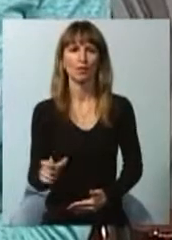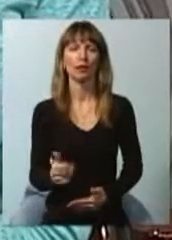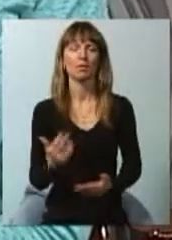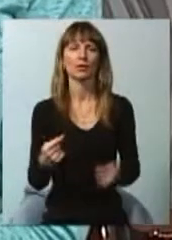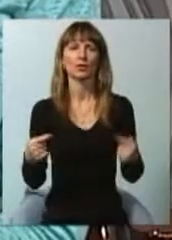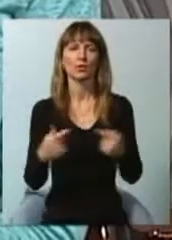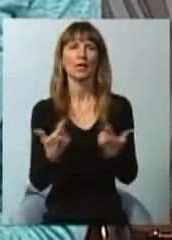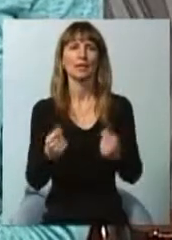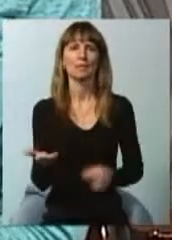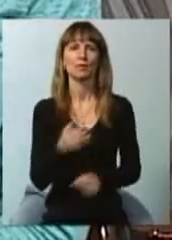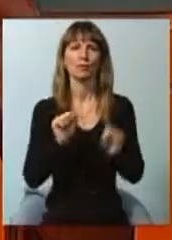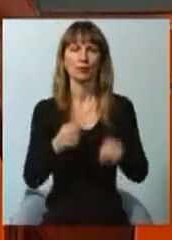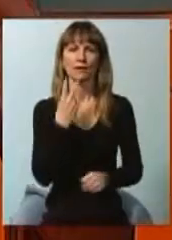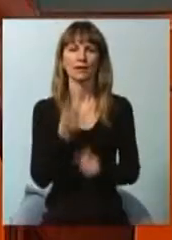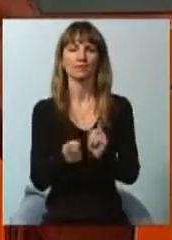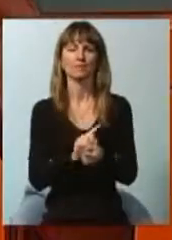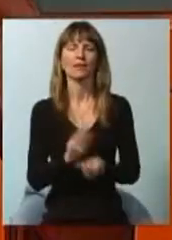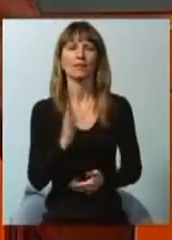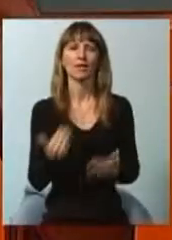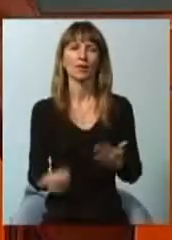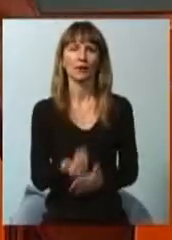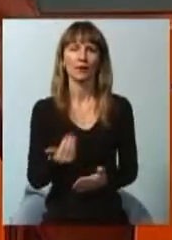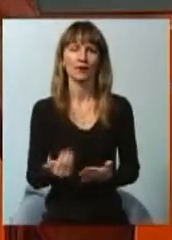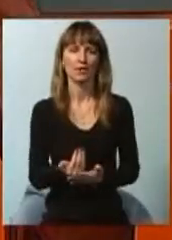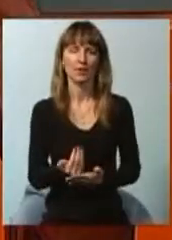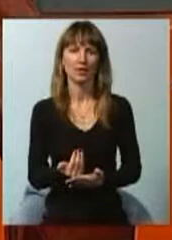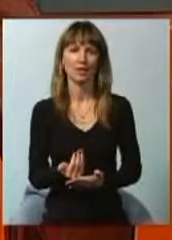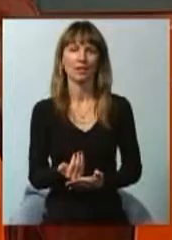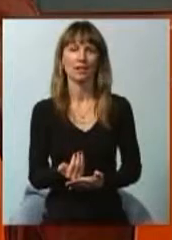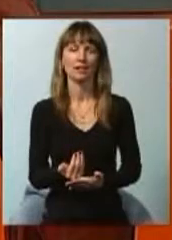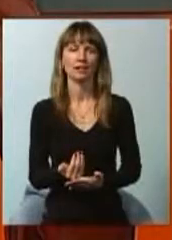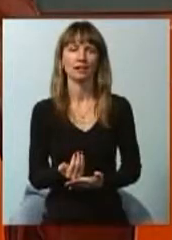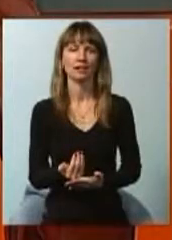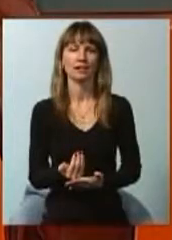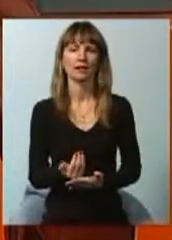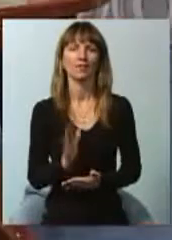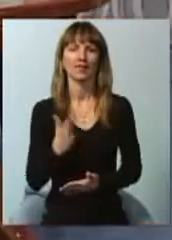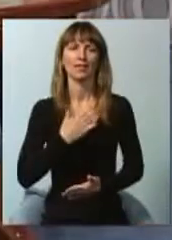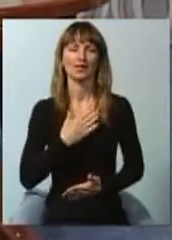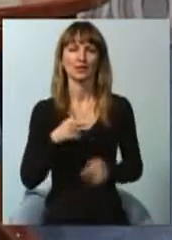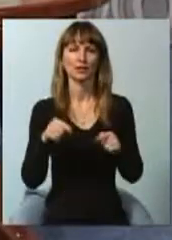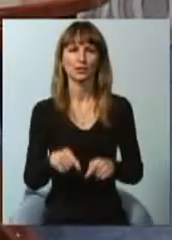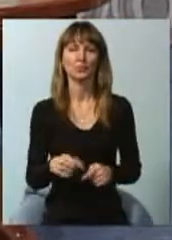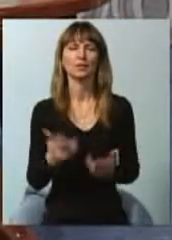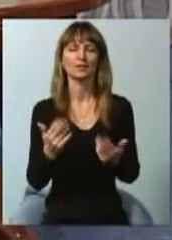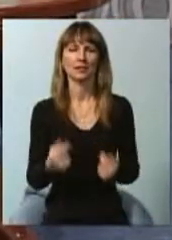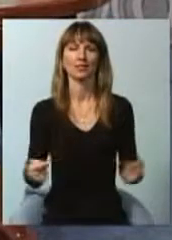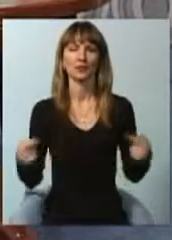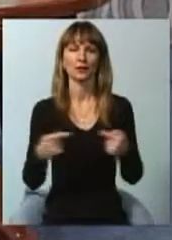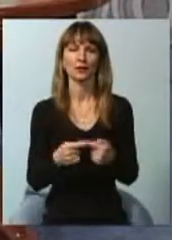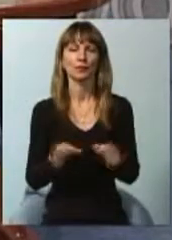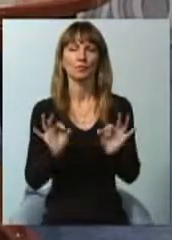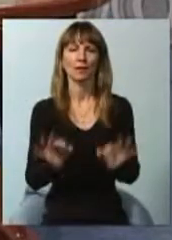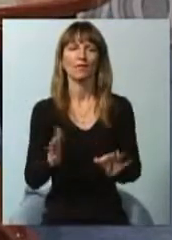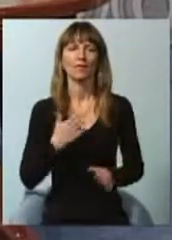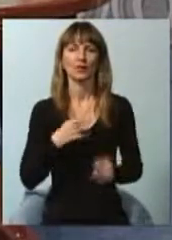можемо бачити сурдоперекладачів? В новинах, це в нашій студії. Так, цілком правильно. Навіть в